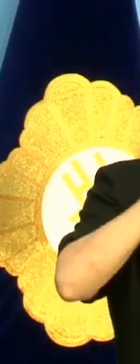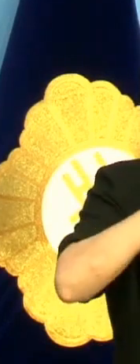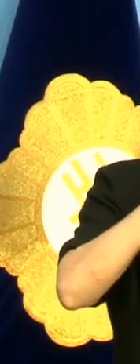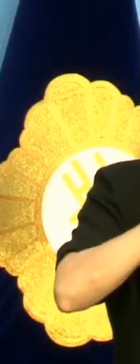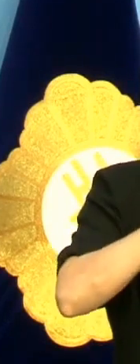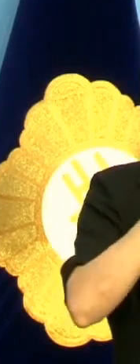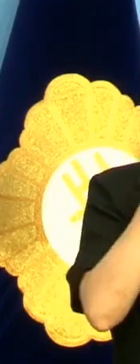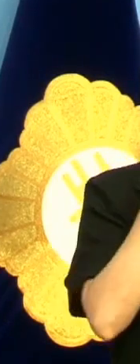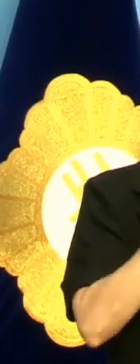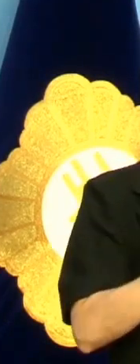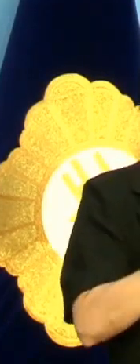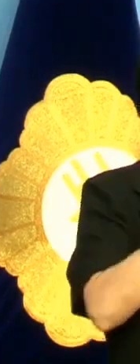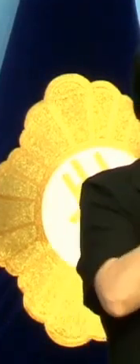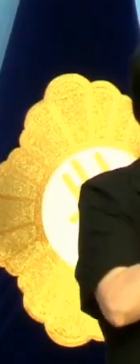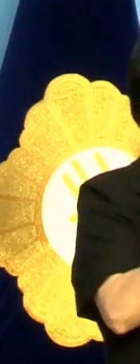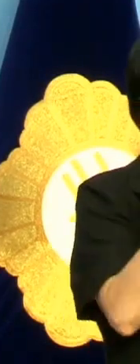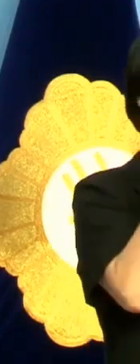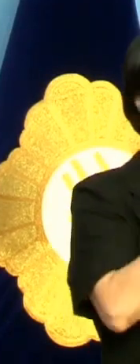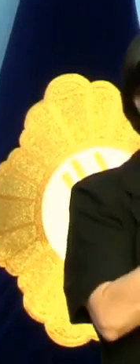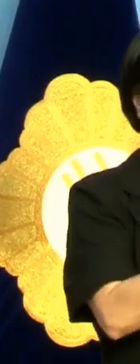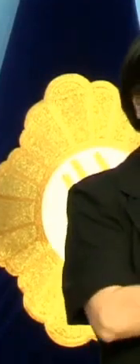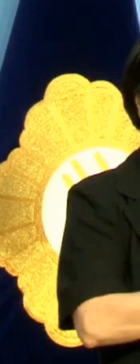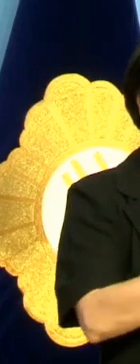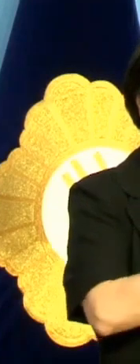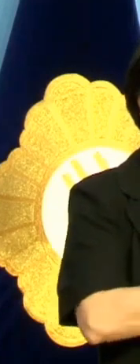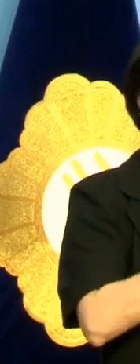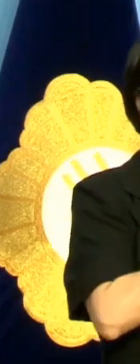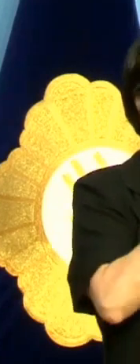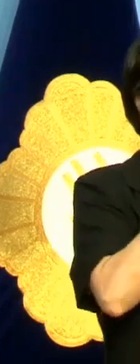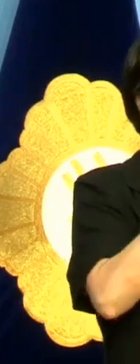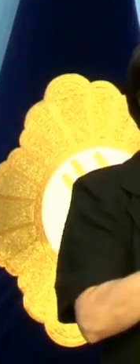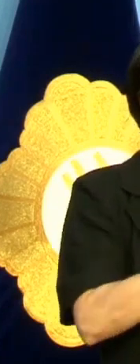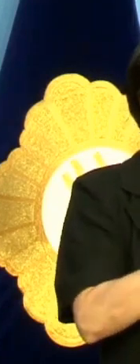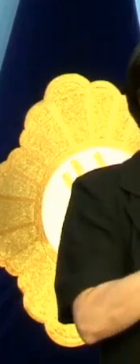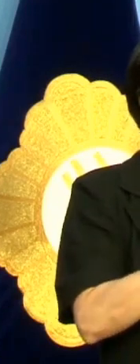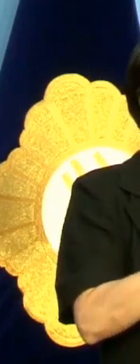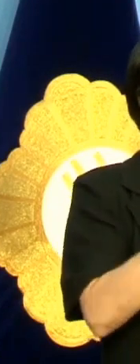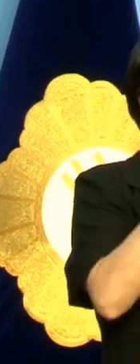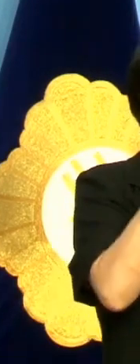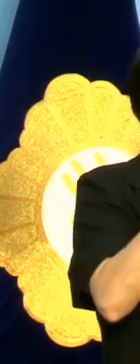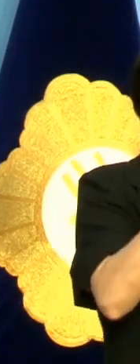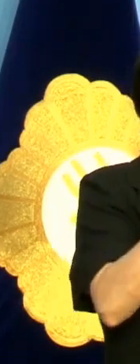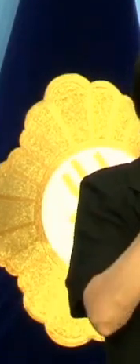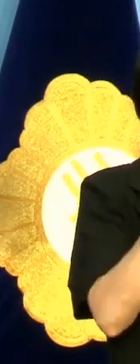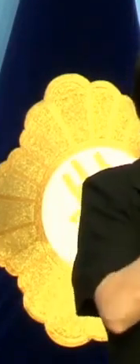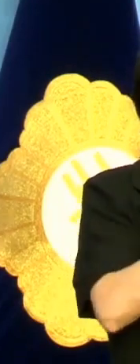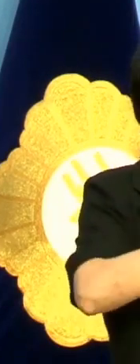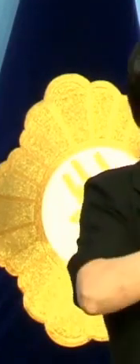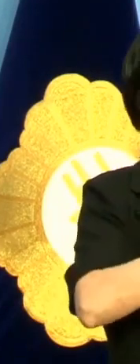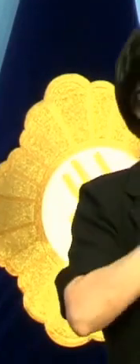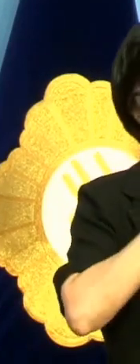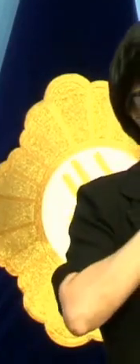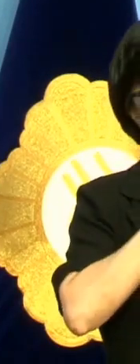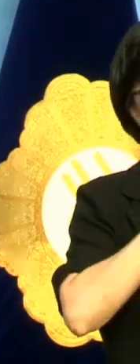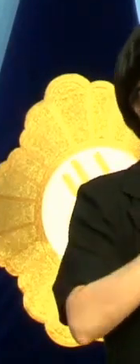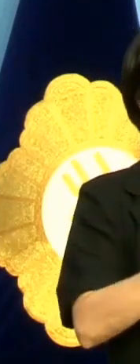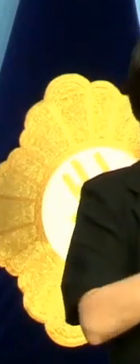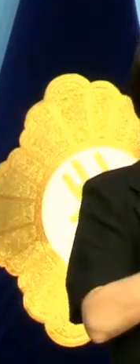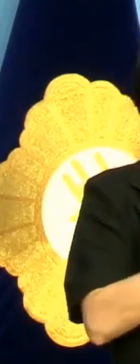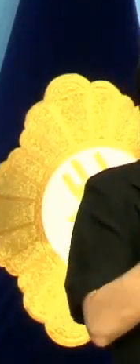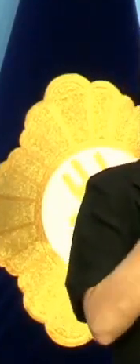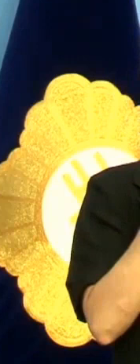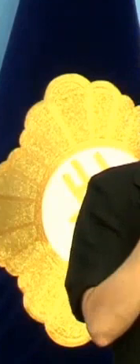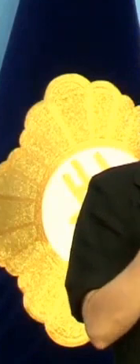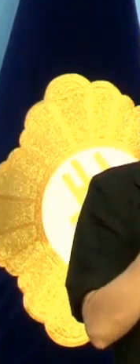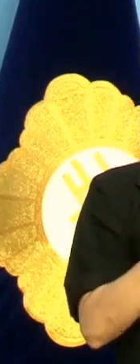성관 이에 후 부자 시절의 모든 재산이 인터넷에서 공개가 되기 때문에 저는 그것과